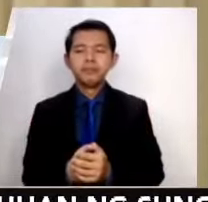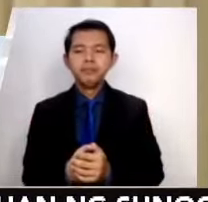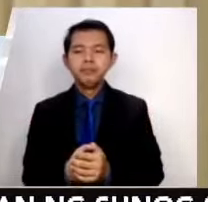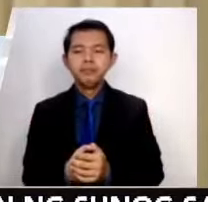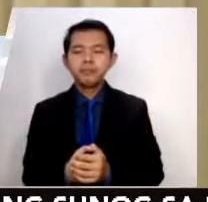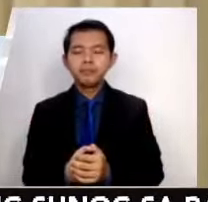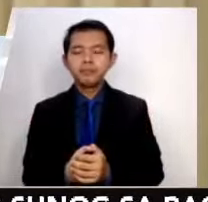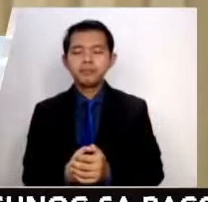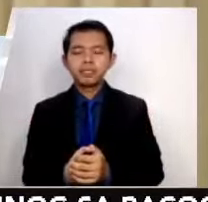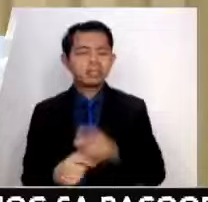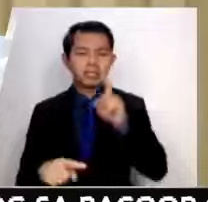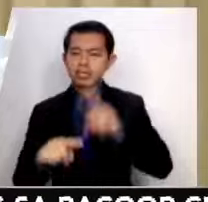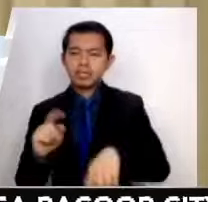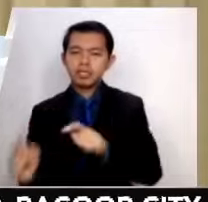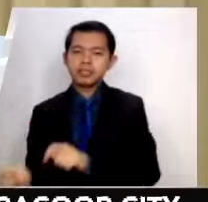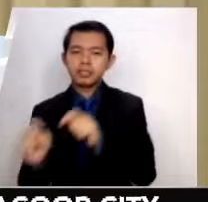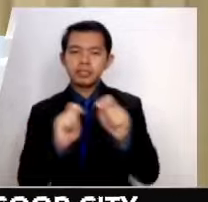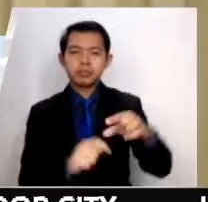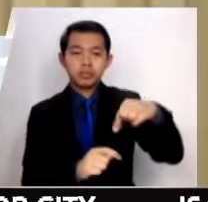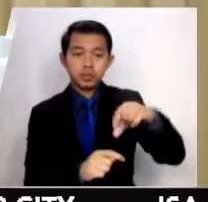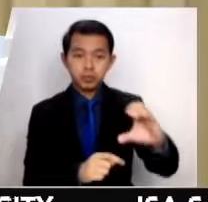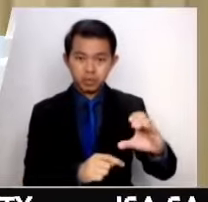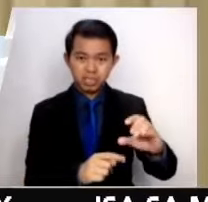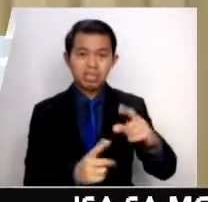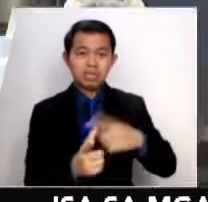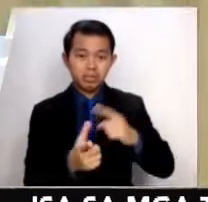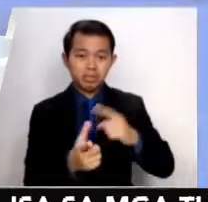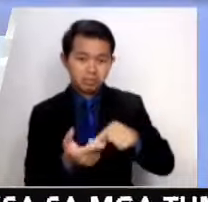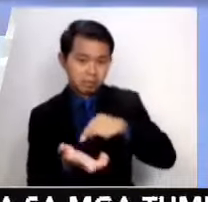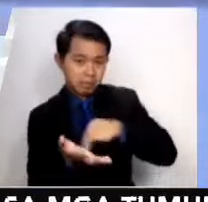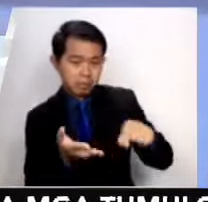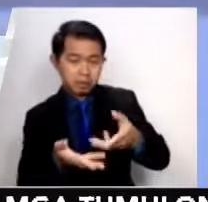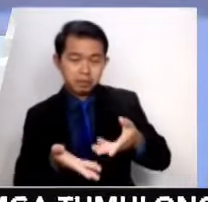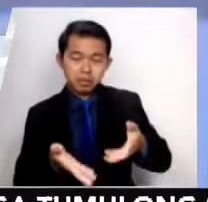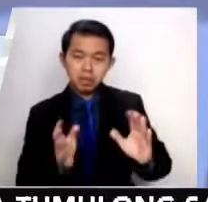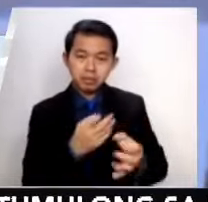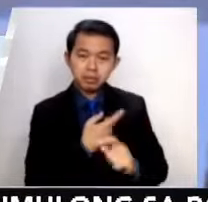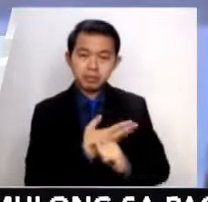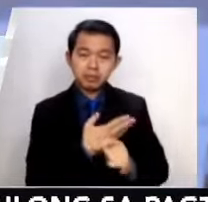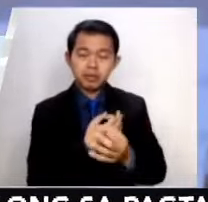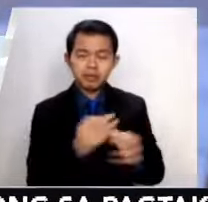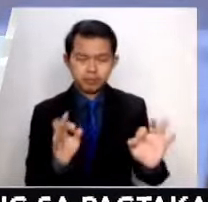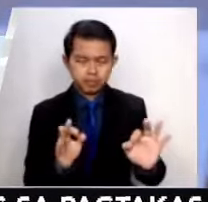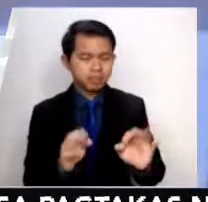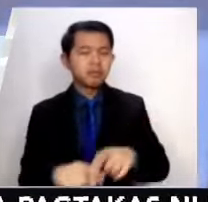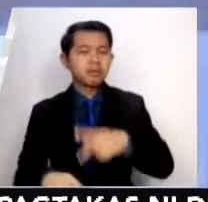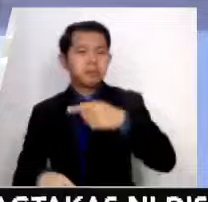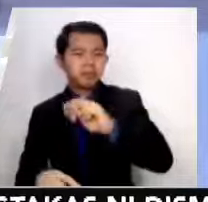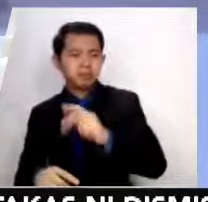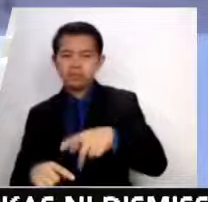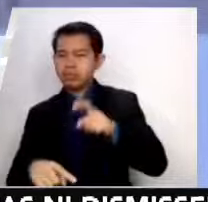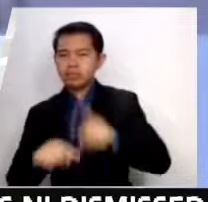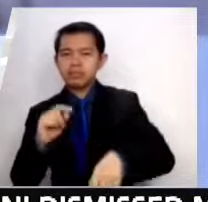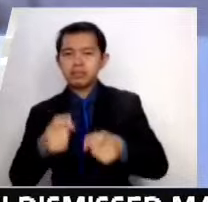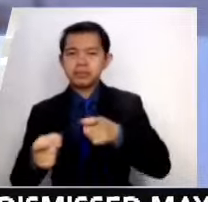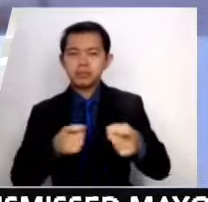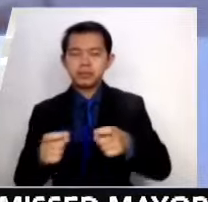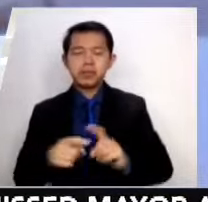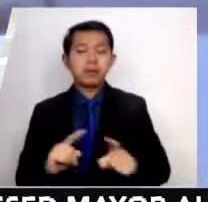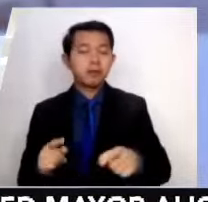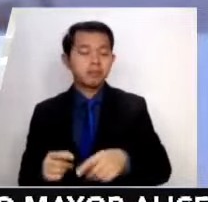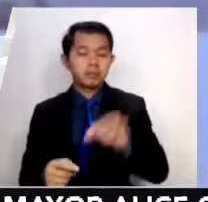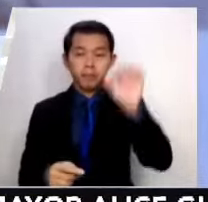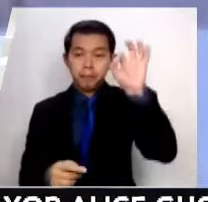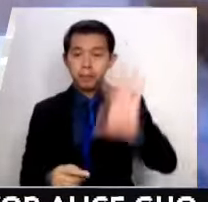Tapos magil po sila at wala na pong kontrol po doon yung PNP magkakahiwalay ng Zelda sina Kiboy at mga kapwa akusado at